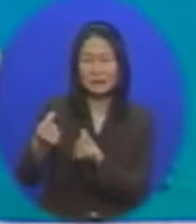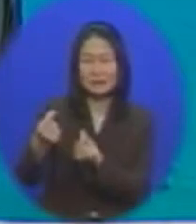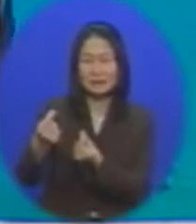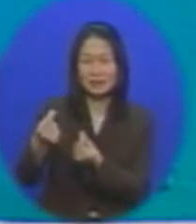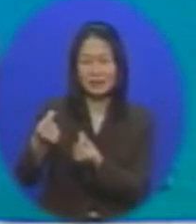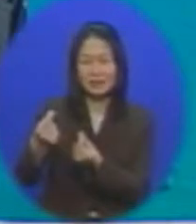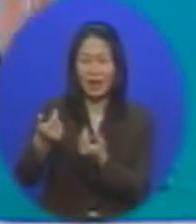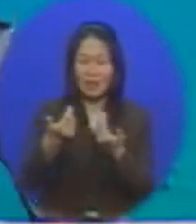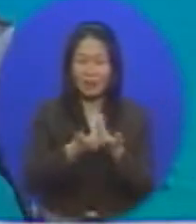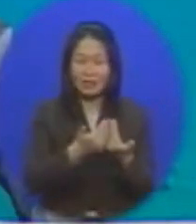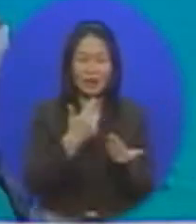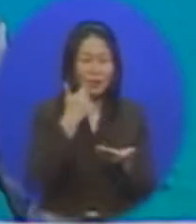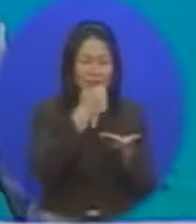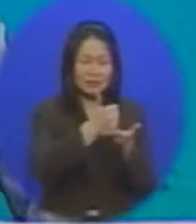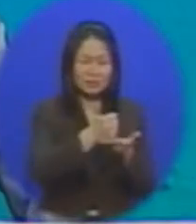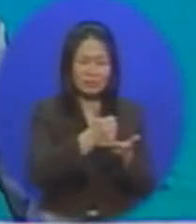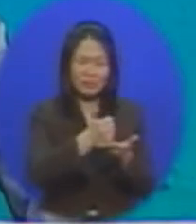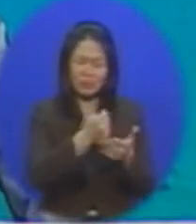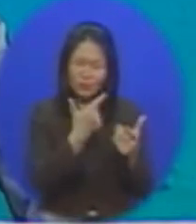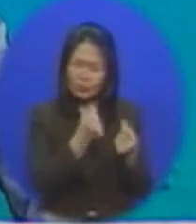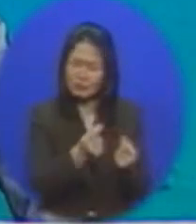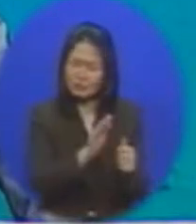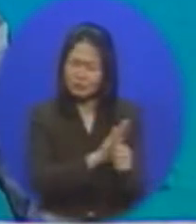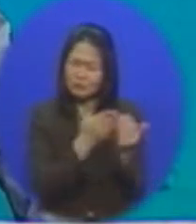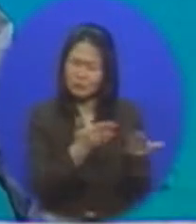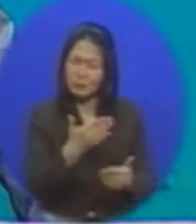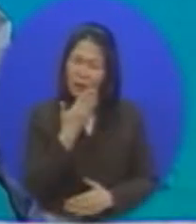그분에게 그렇게 할 수 있을까